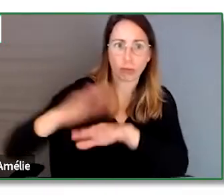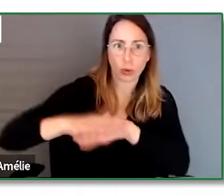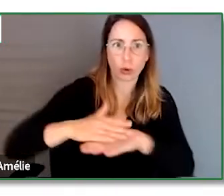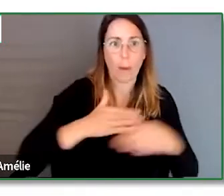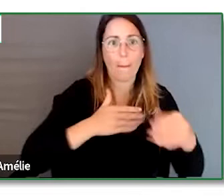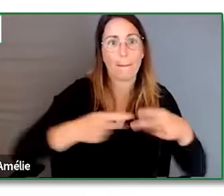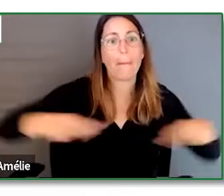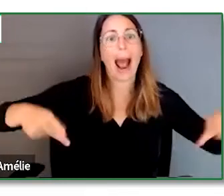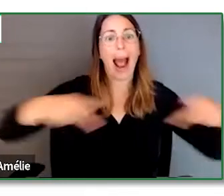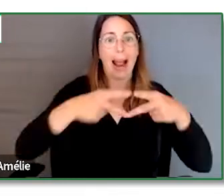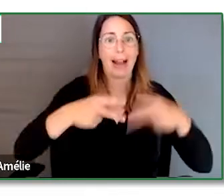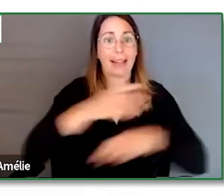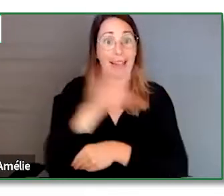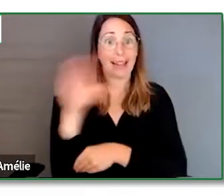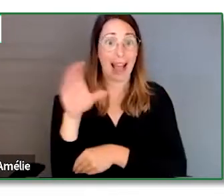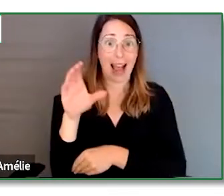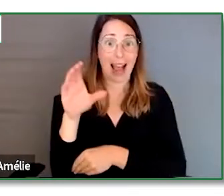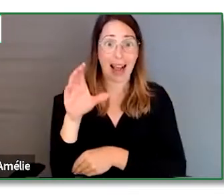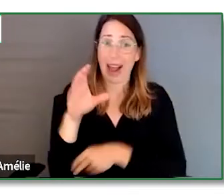les Canadiens et Canadiennes.